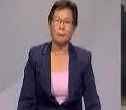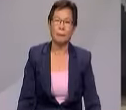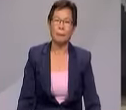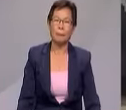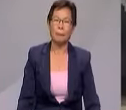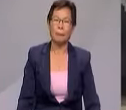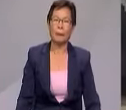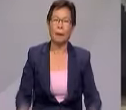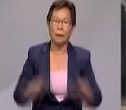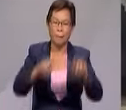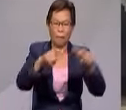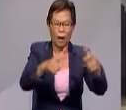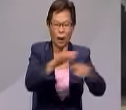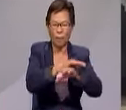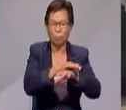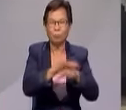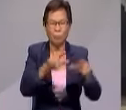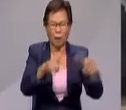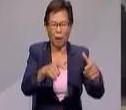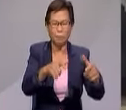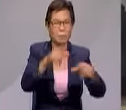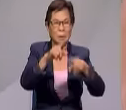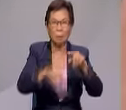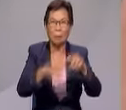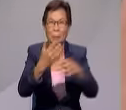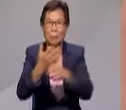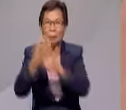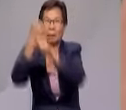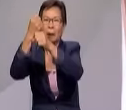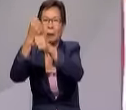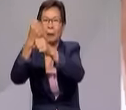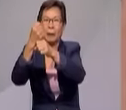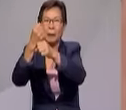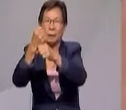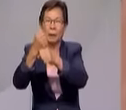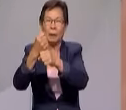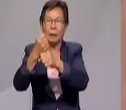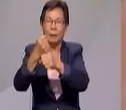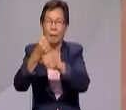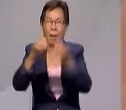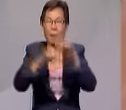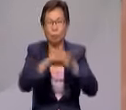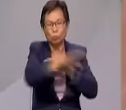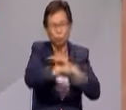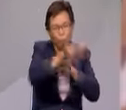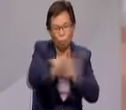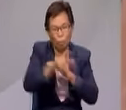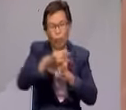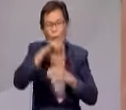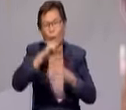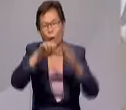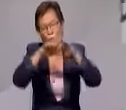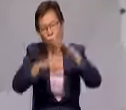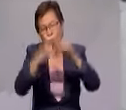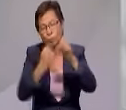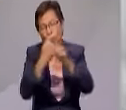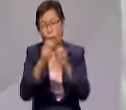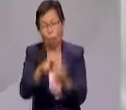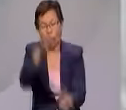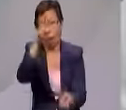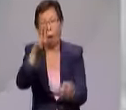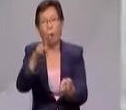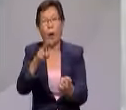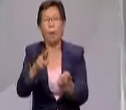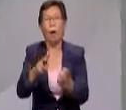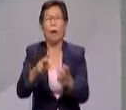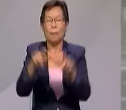Hadir sebagai pasukan bukan pilihan, pelayar-pelayar muda anak jatim negeri Terengganu ini rata-rata berusia bawah 15 tahun berjaya membuat kejutan untuk menafikan